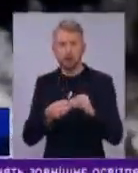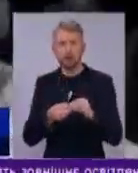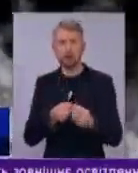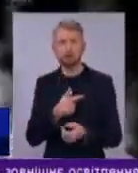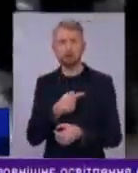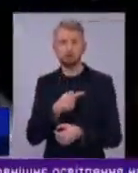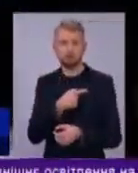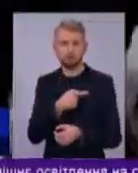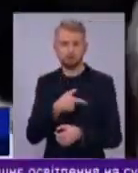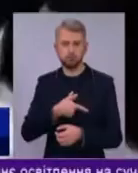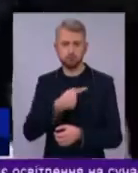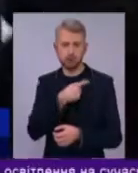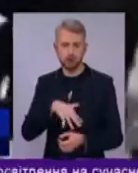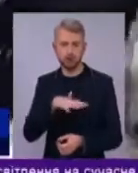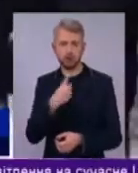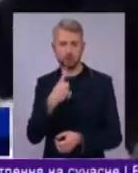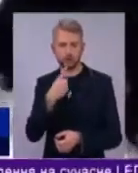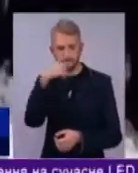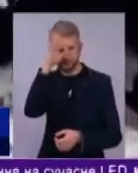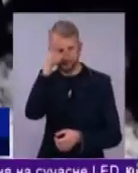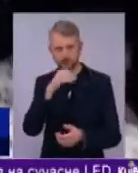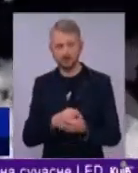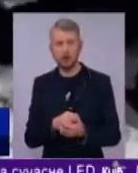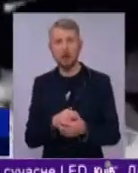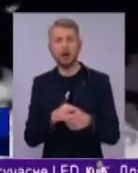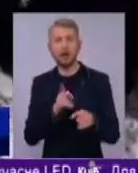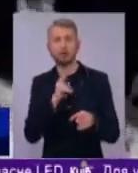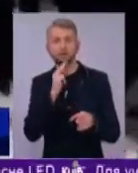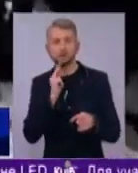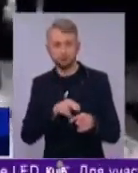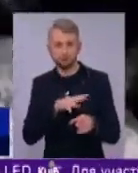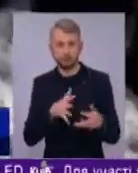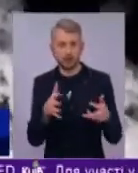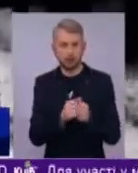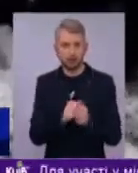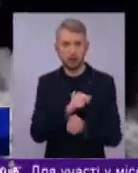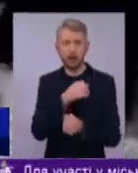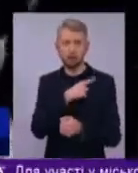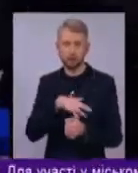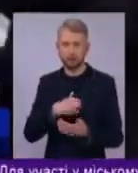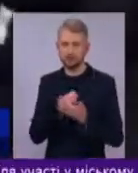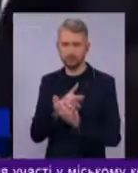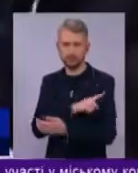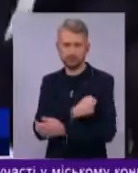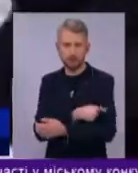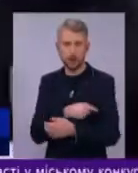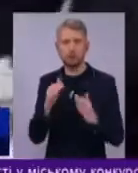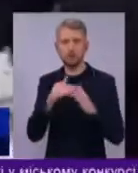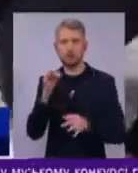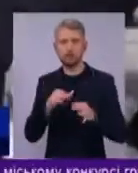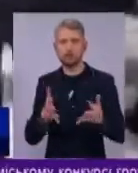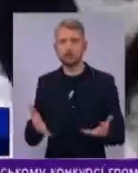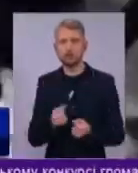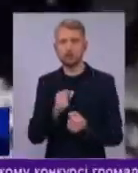поранення в ногу отримав правоохоронець. Стрілка затримали, пораненого доправили до лікарні. До будівлі суду на підтримку